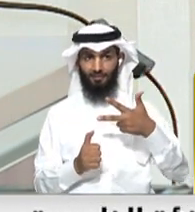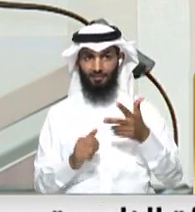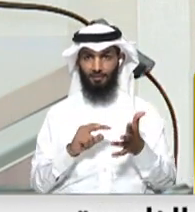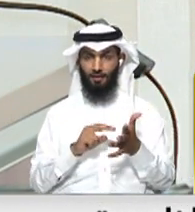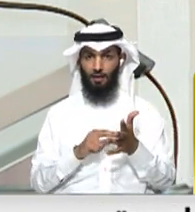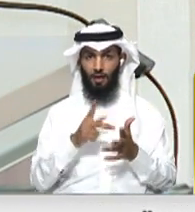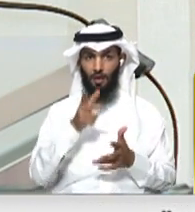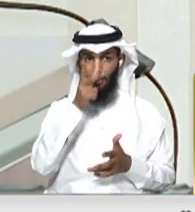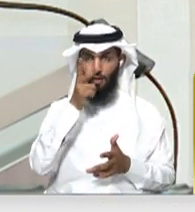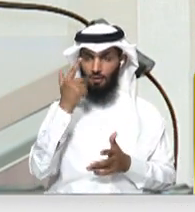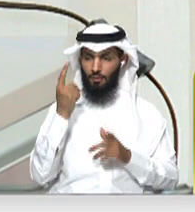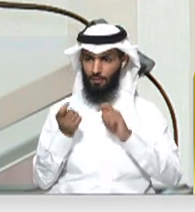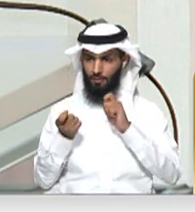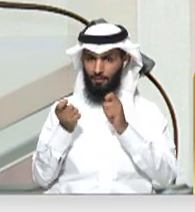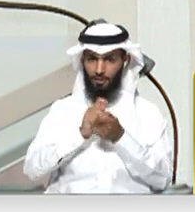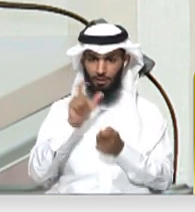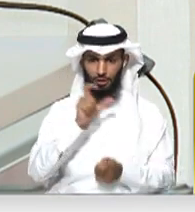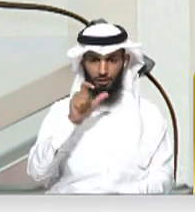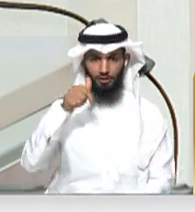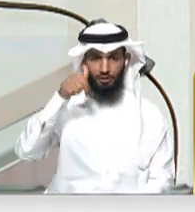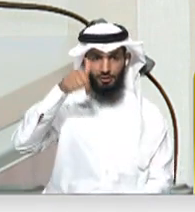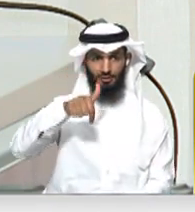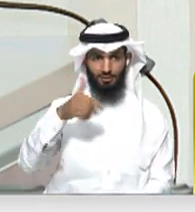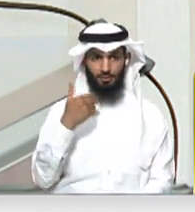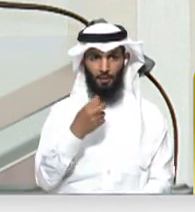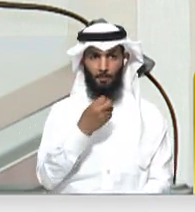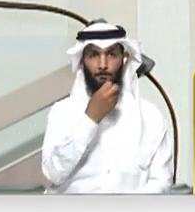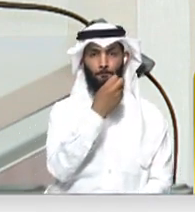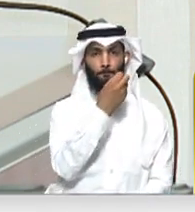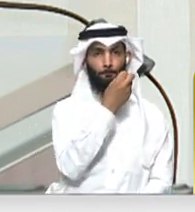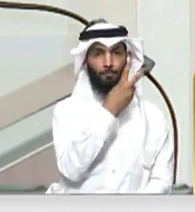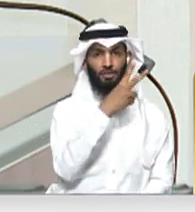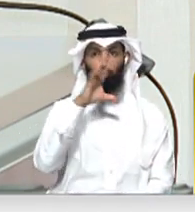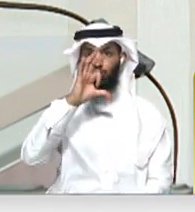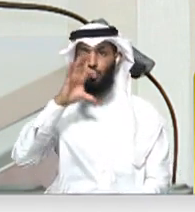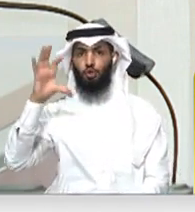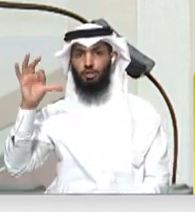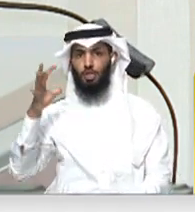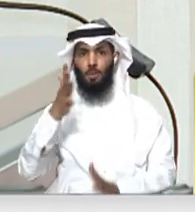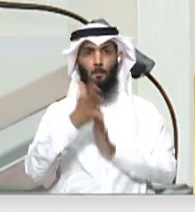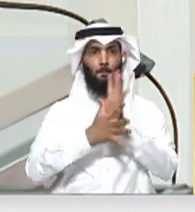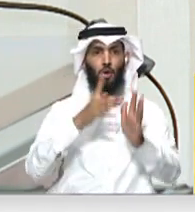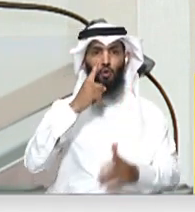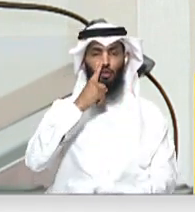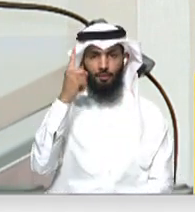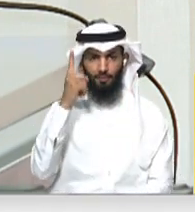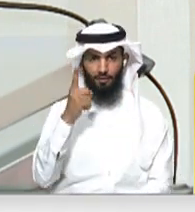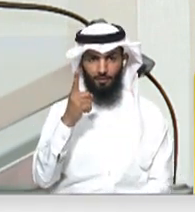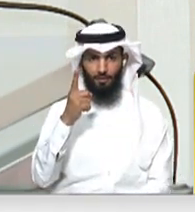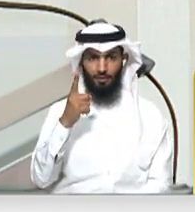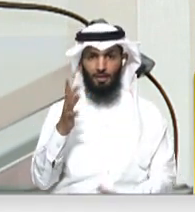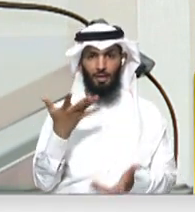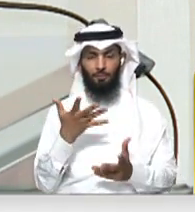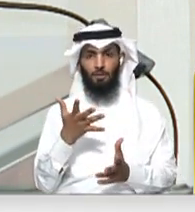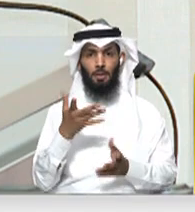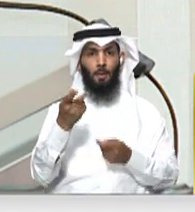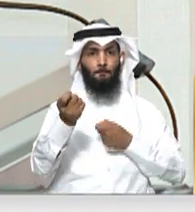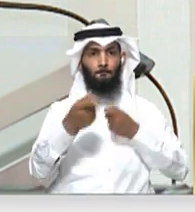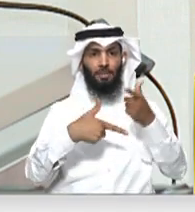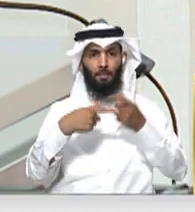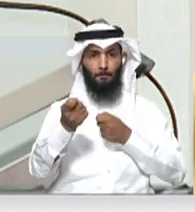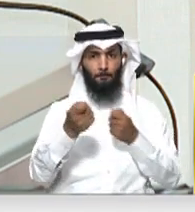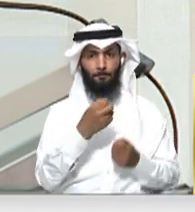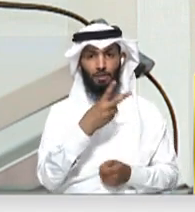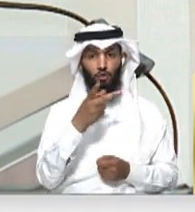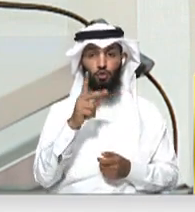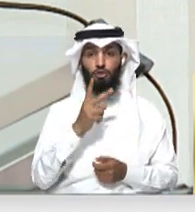عديدة. شهر 6 كانت تداولات 299 مليون بمعدل 270 صفقة. إذا نقارنها